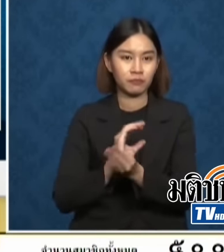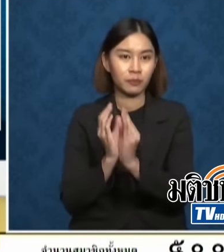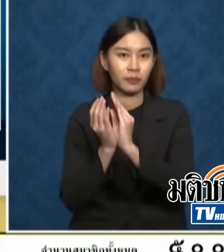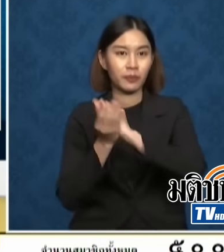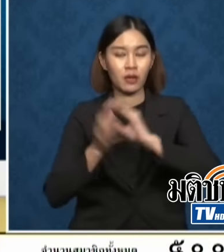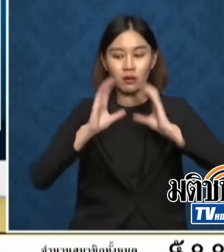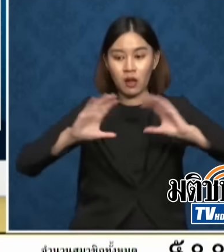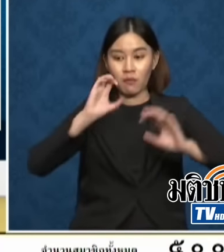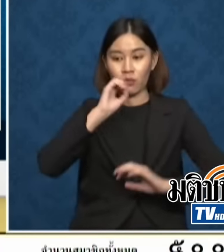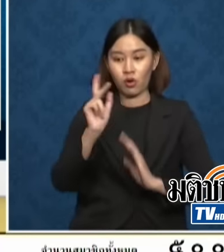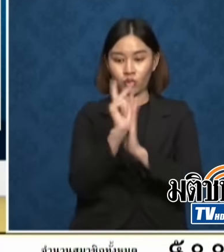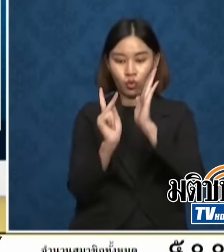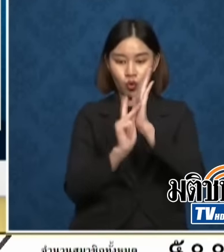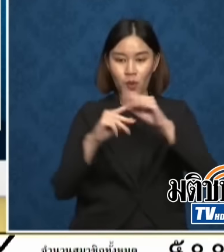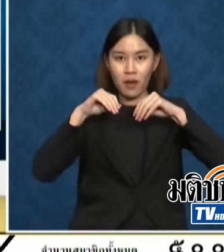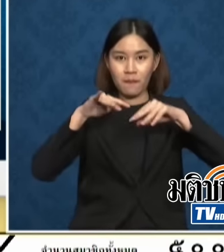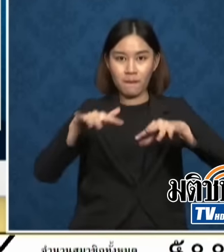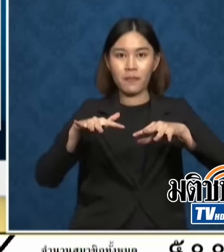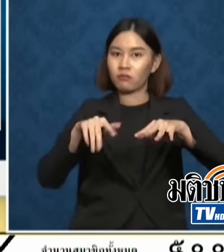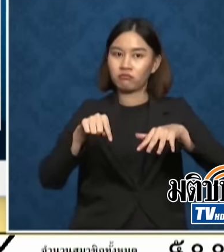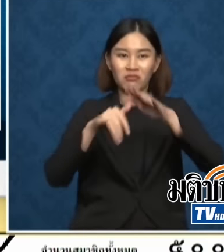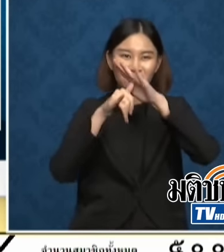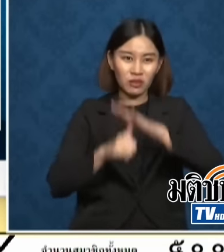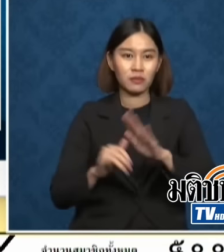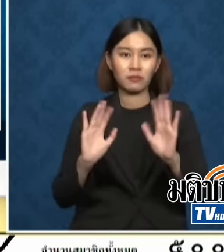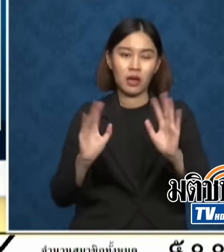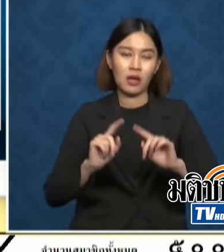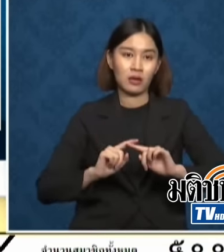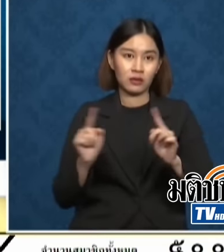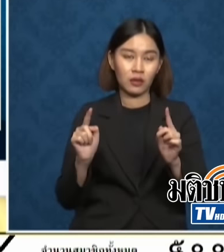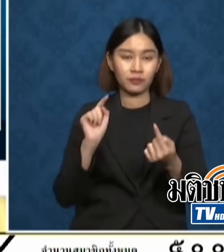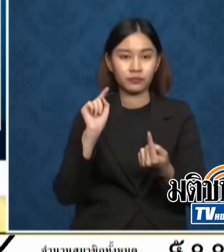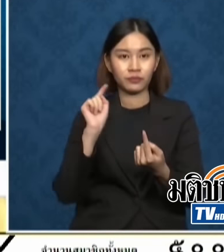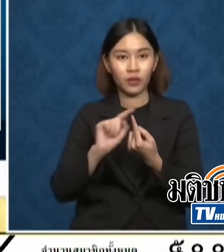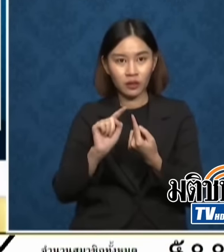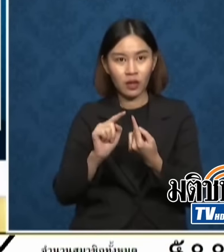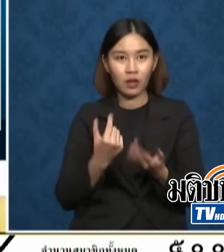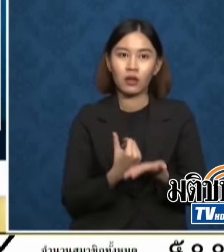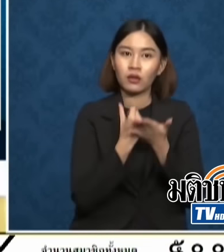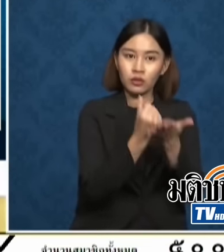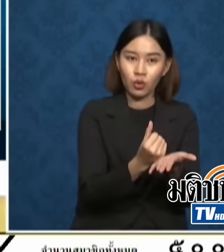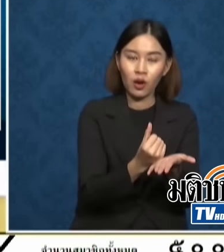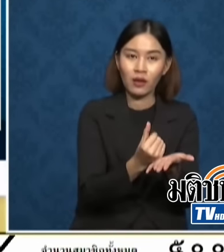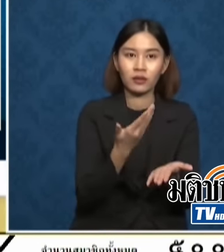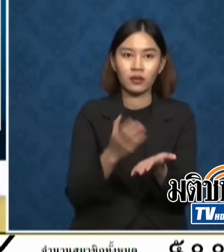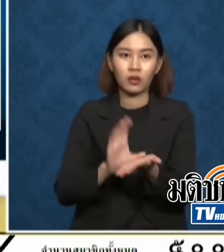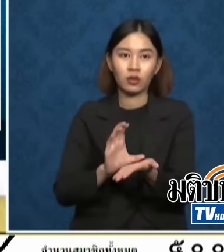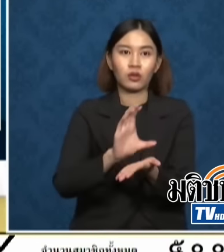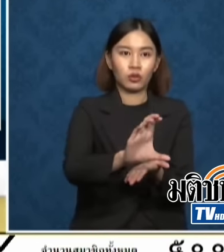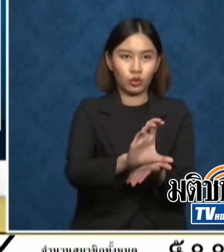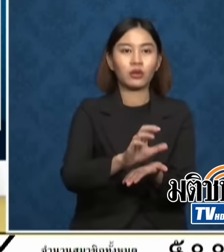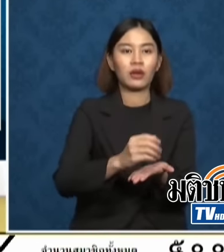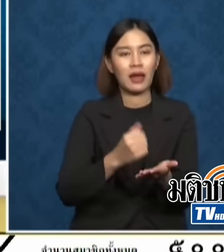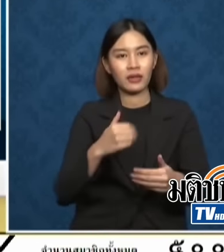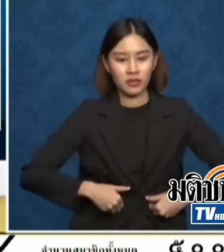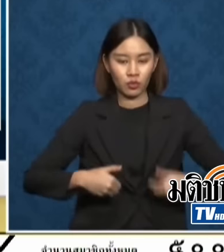ไม่ใช่บอกว่าออกกฎหมายมาทุ่มใส่เขาอย่างเดียวแต่ในขณะเดียวก็ทุ่มความช่วยเหลือทุ่มงบประมาณให้เขาสามารถที่จะลืม